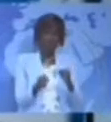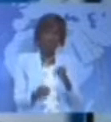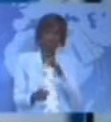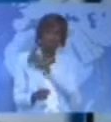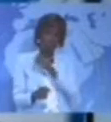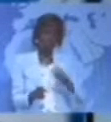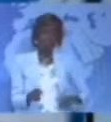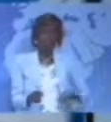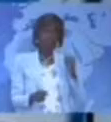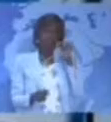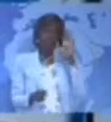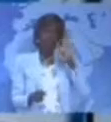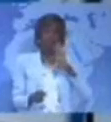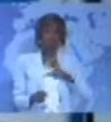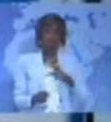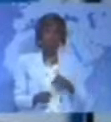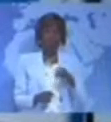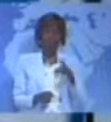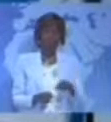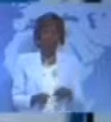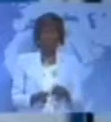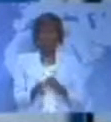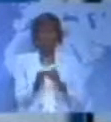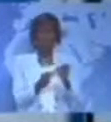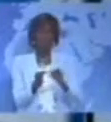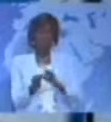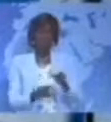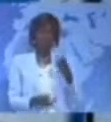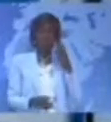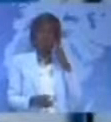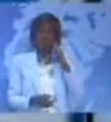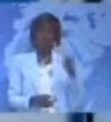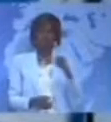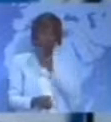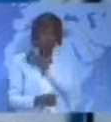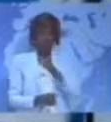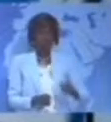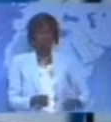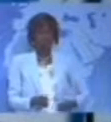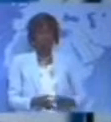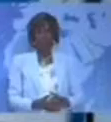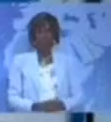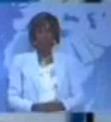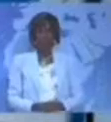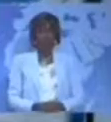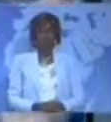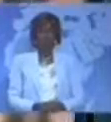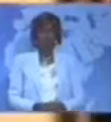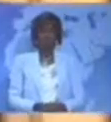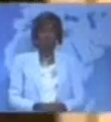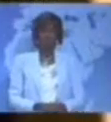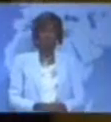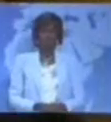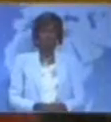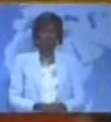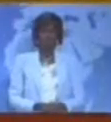épouse Mboussou, en sa qualité de président de l'institution. Compte rendu, Roderick Tessamwanga, Félix Moudibangoy.